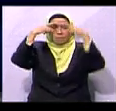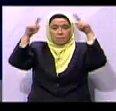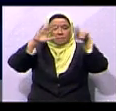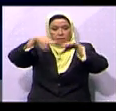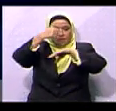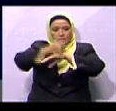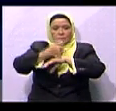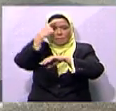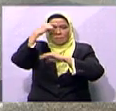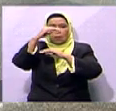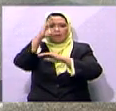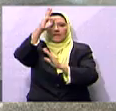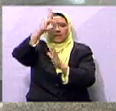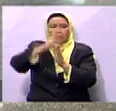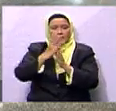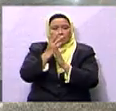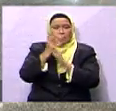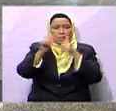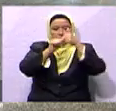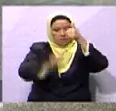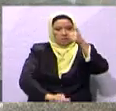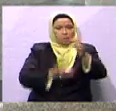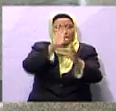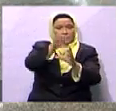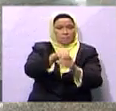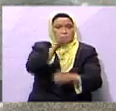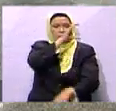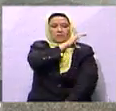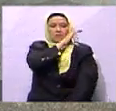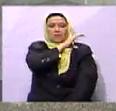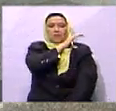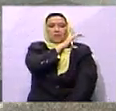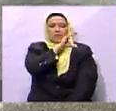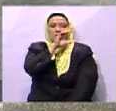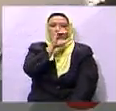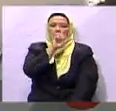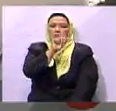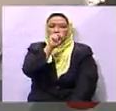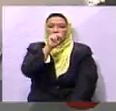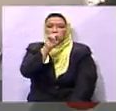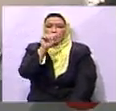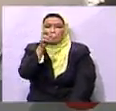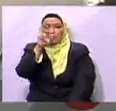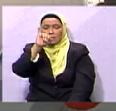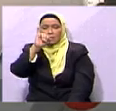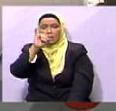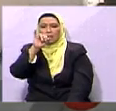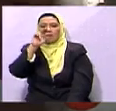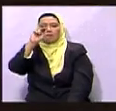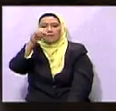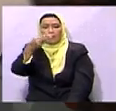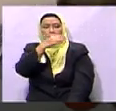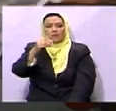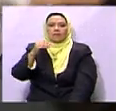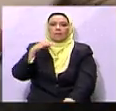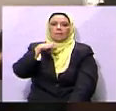tempoh 6 bulan. Jawatan kuasa ini akan dianggotai pengerusinya Tan Sri Mat Nor Yusof dan ahli lembaga pengarah yang